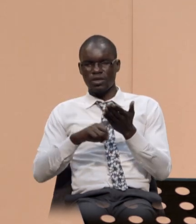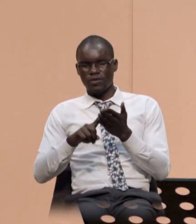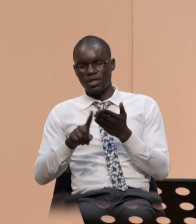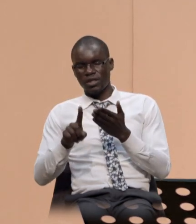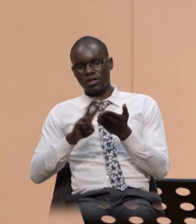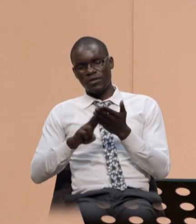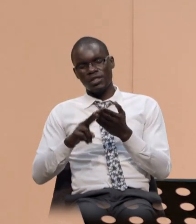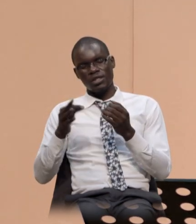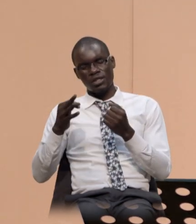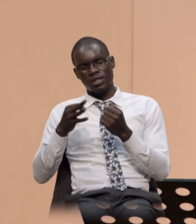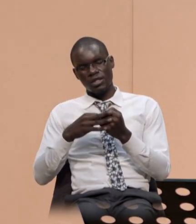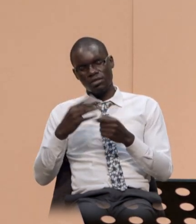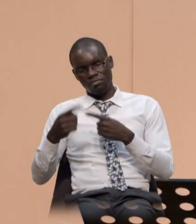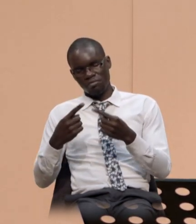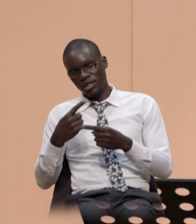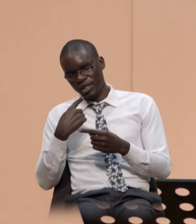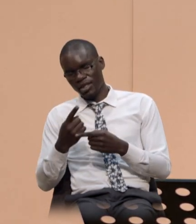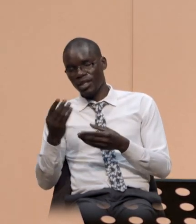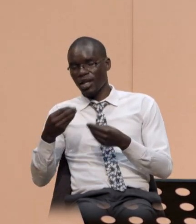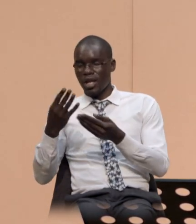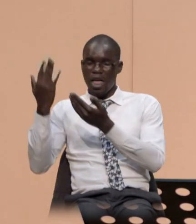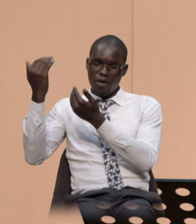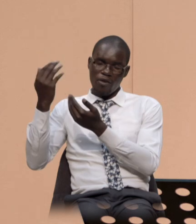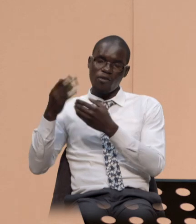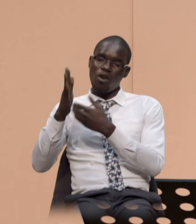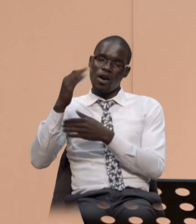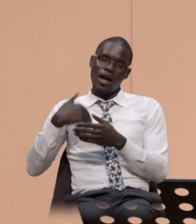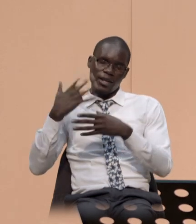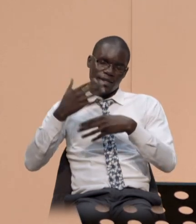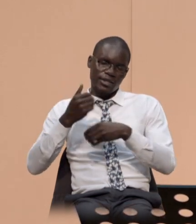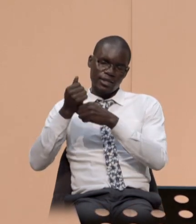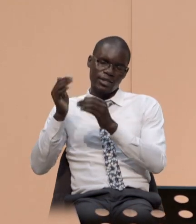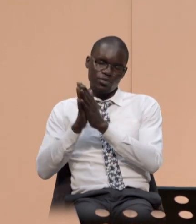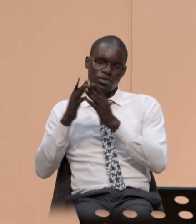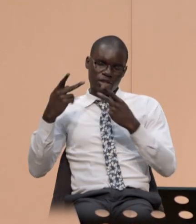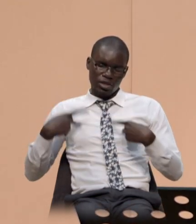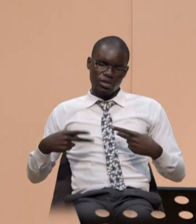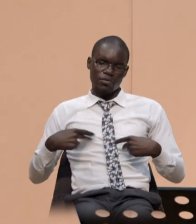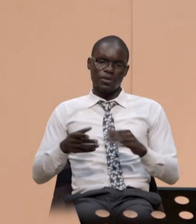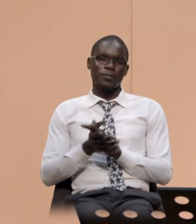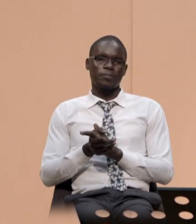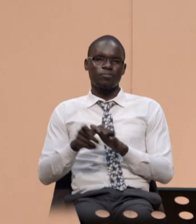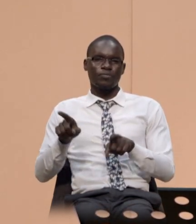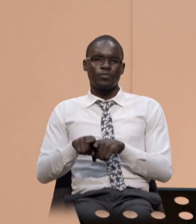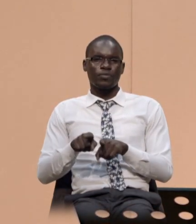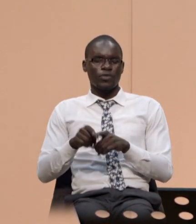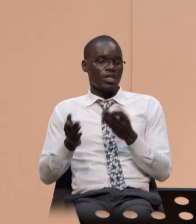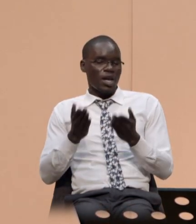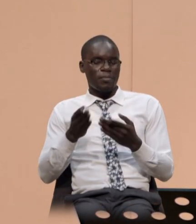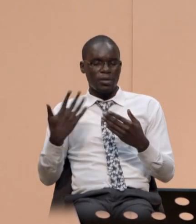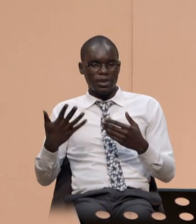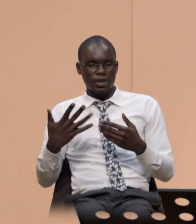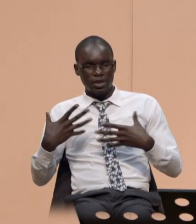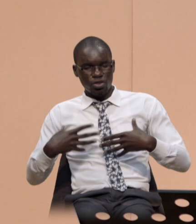kiteremuka, inatupa matumaini. Ya kwamba God had a trust with the people ambao anajua ya kwamba hata vitu